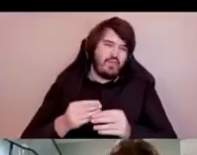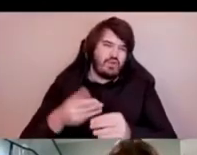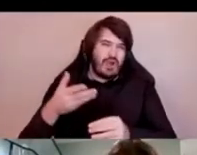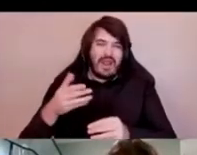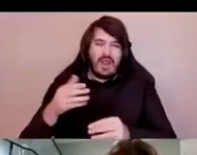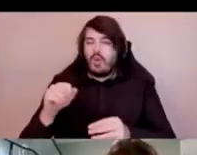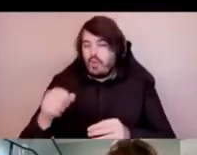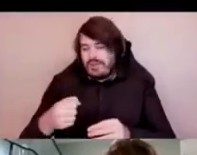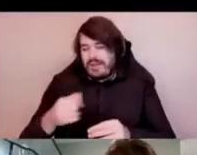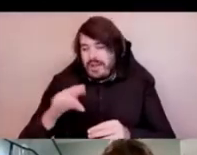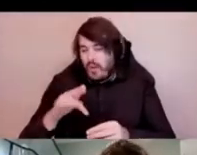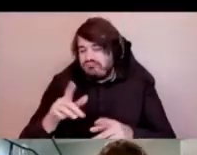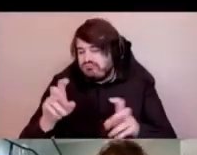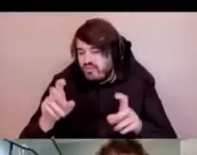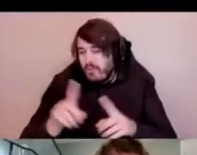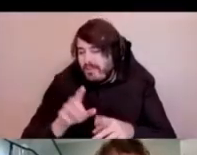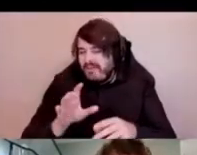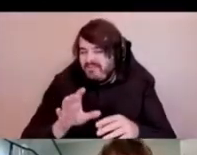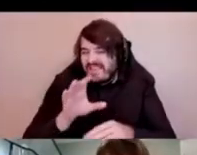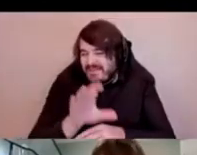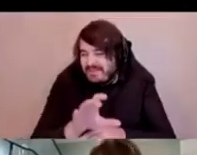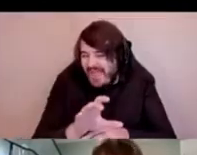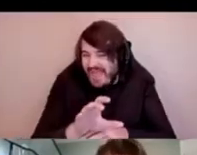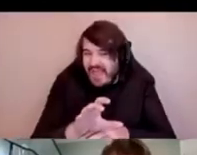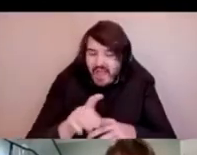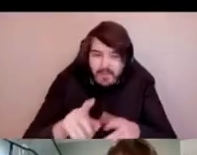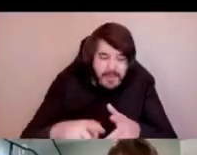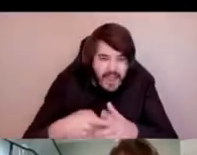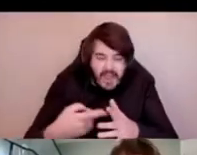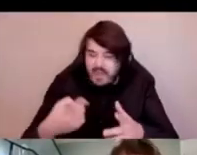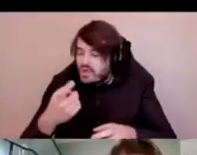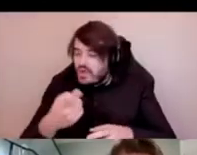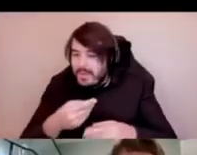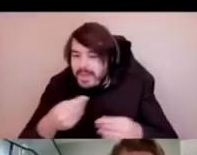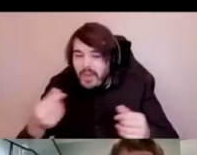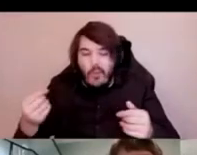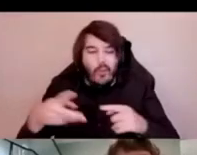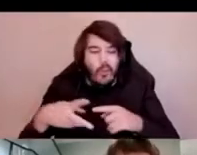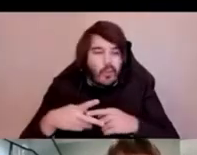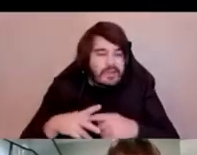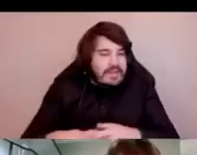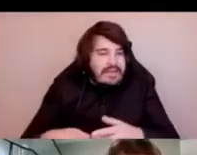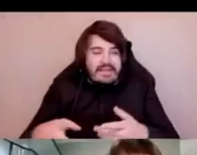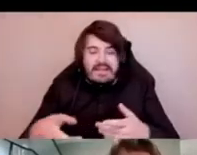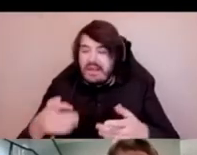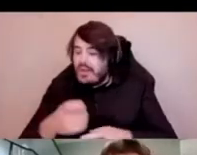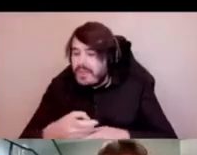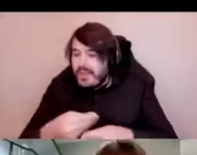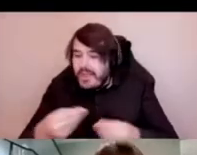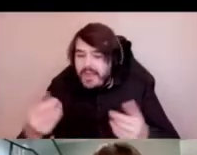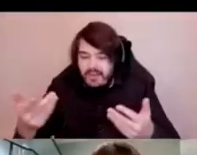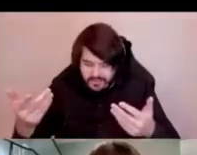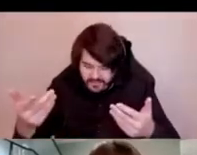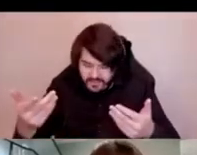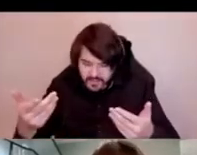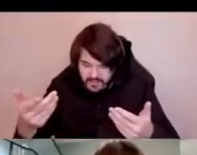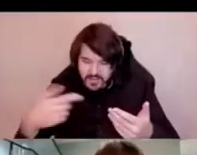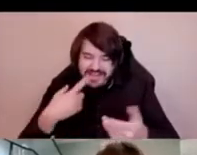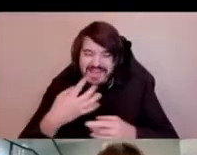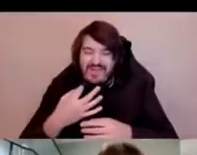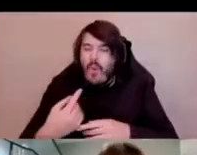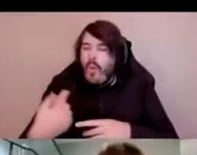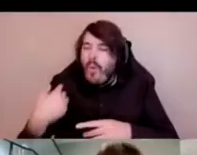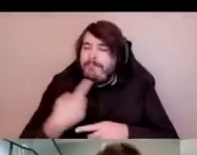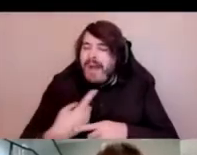c'est un investissement. On commence à se fournir de matériel nécessaire. On l'a mentionné au cours passé.